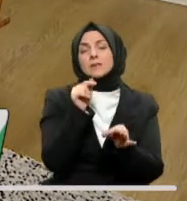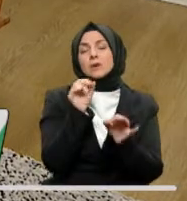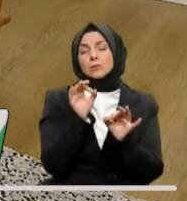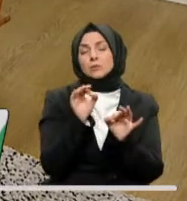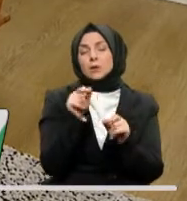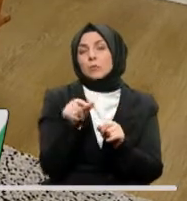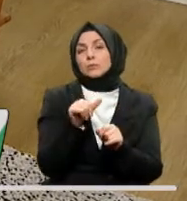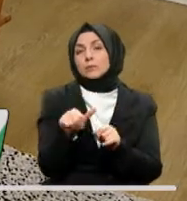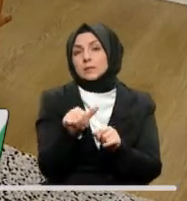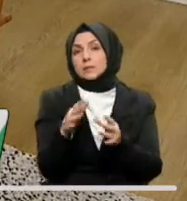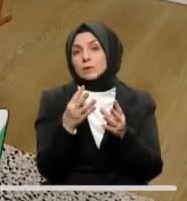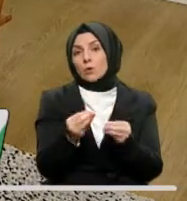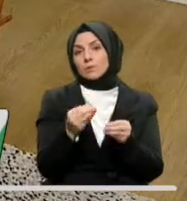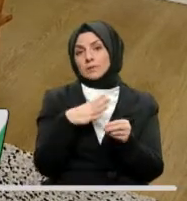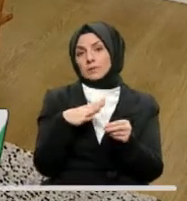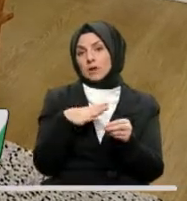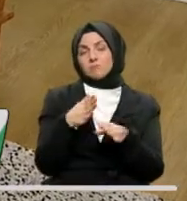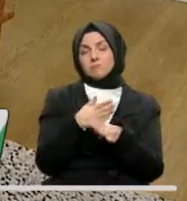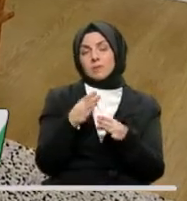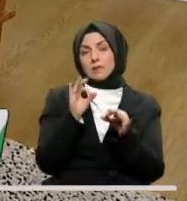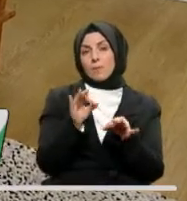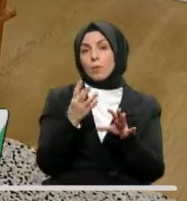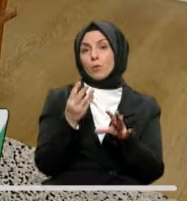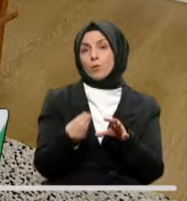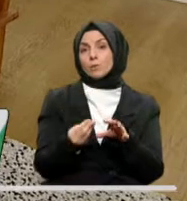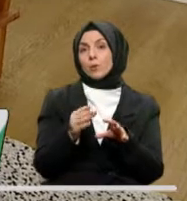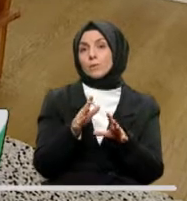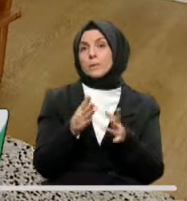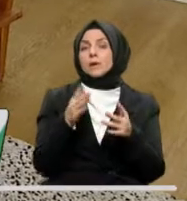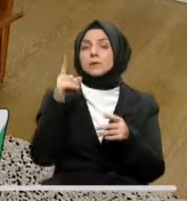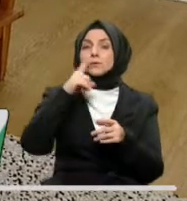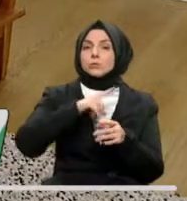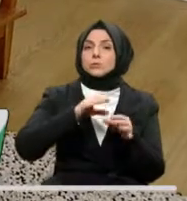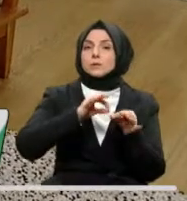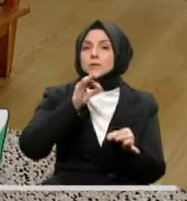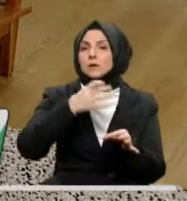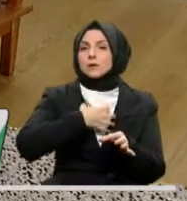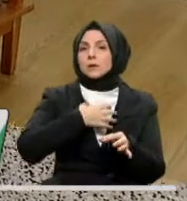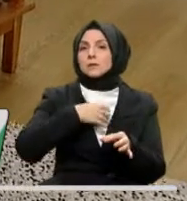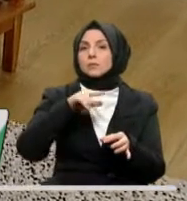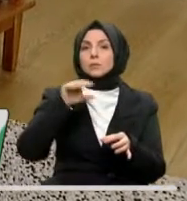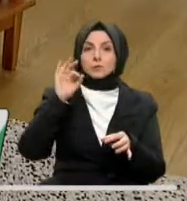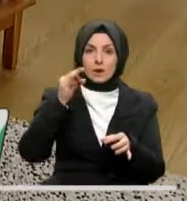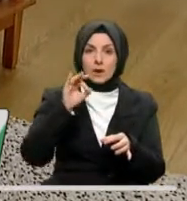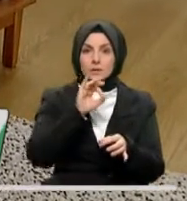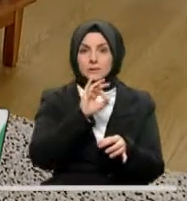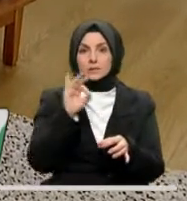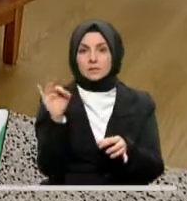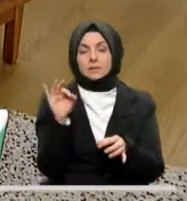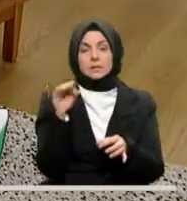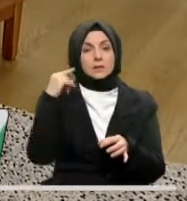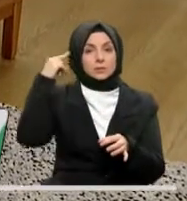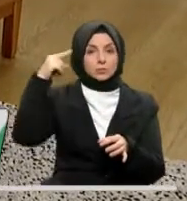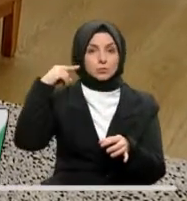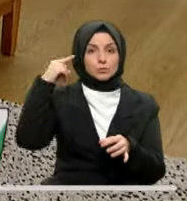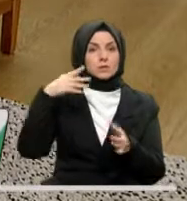ona gider Neden böyle oluyor diye baktığımızda Çünkü kişi kendisindeki o değersizlik algısıyla Tamam işte değer vermeyen kişinin